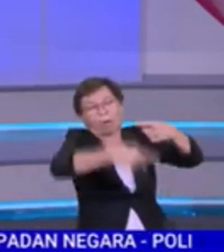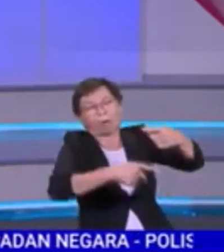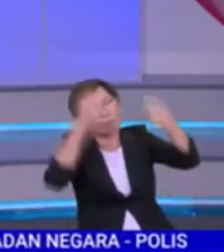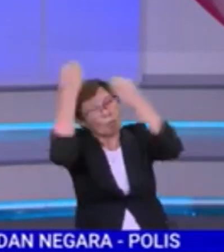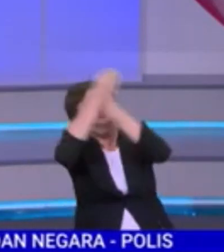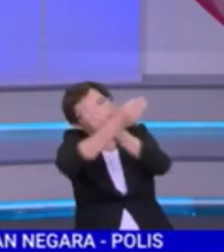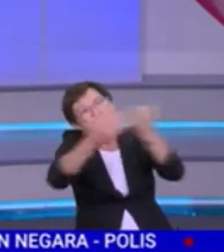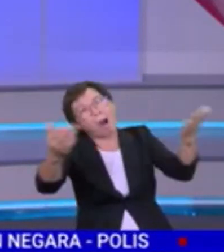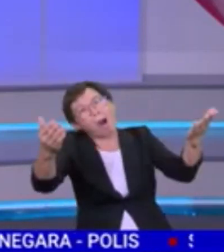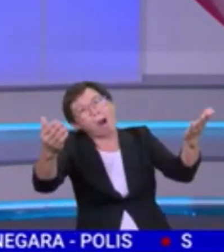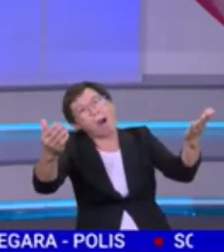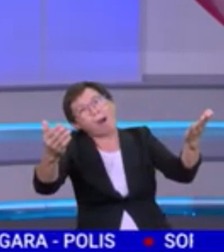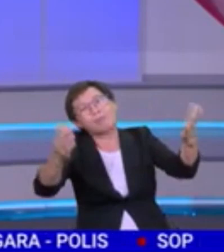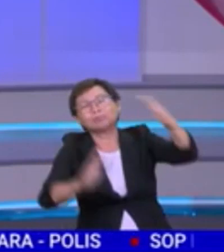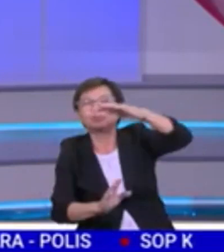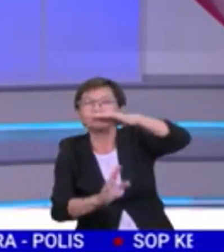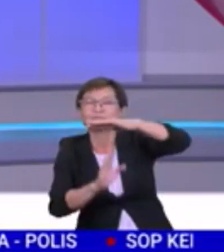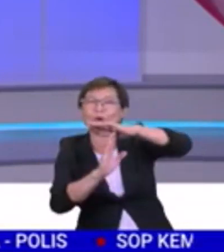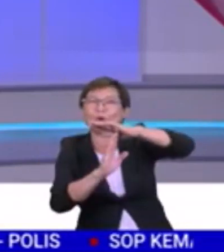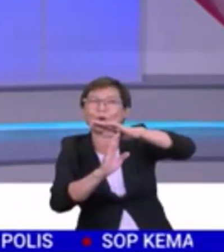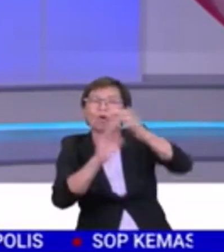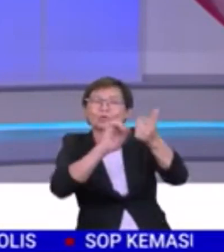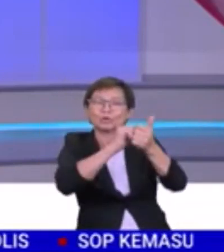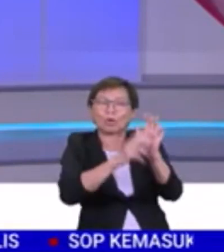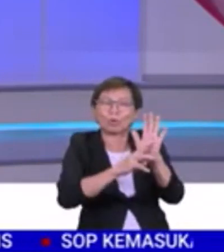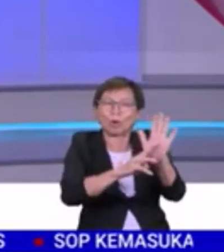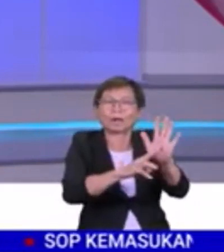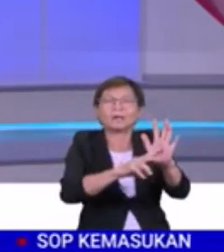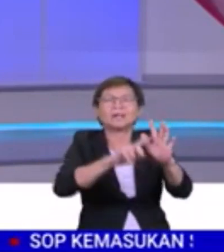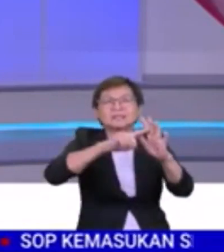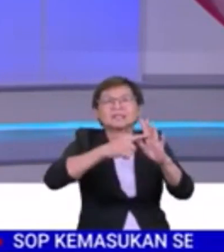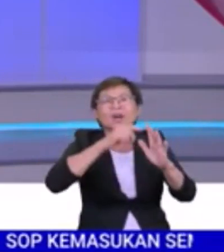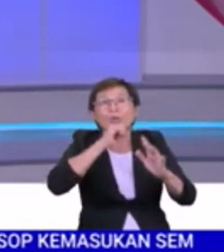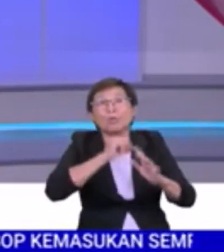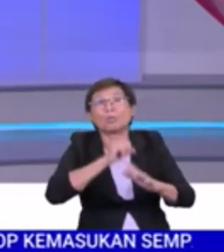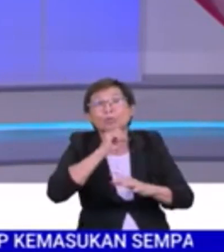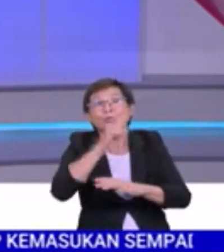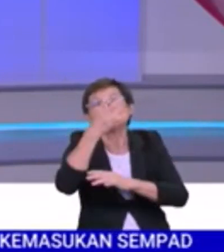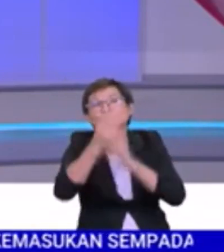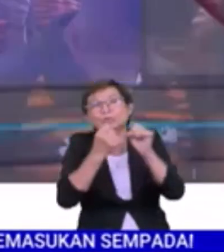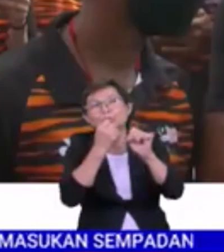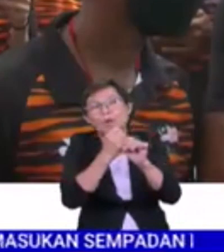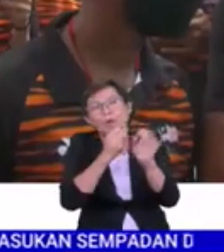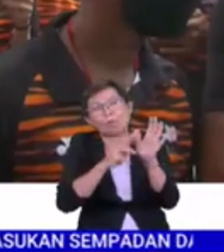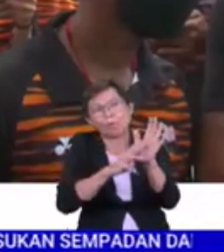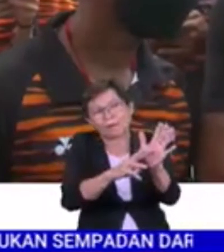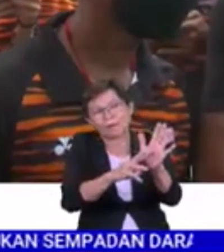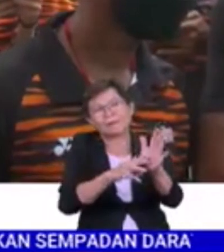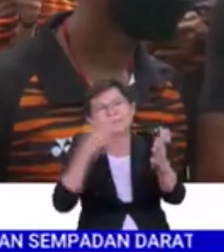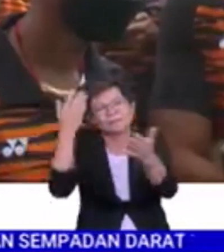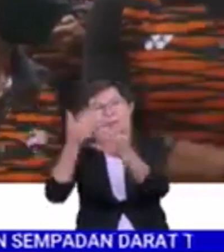persaraannya dari sukan yang diwakilinya sejak berumur 17 tahun.